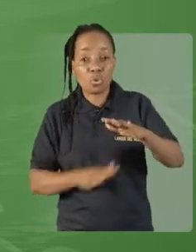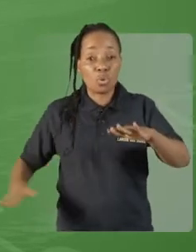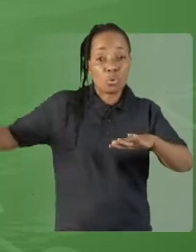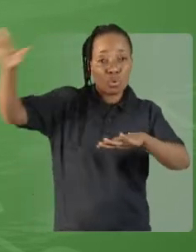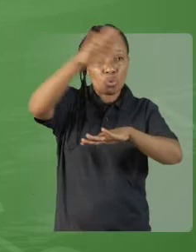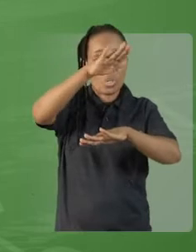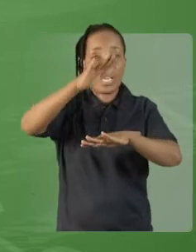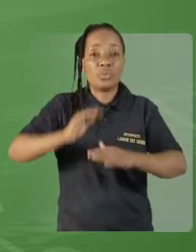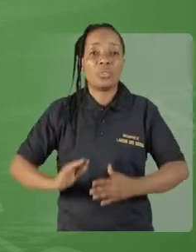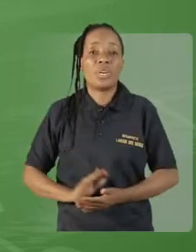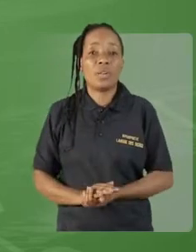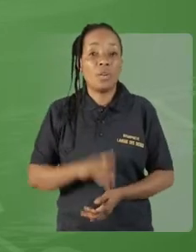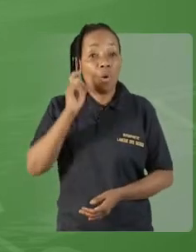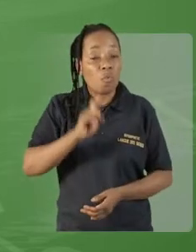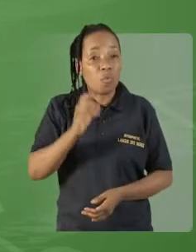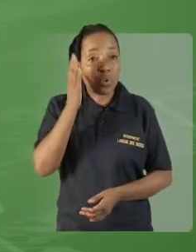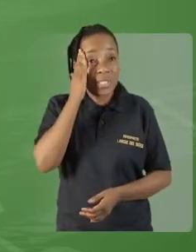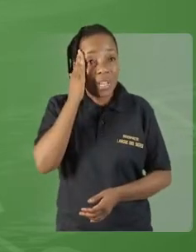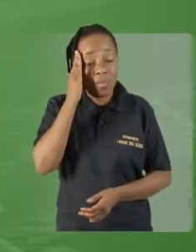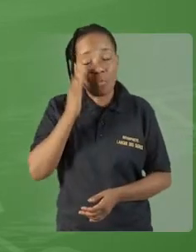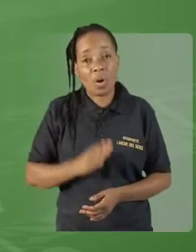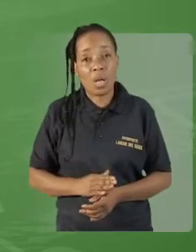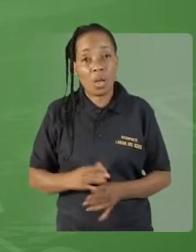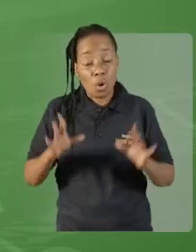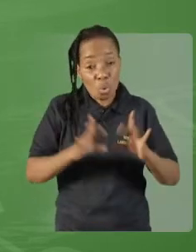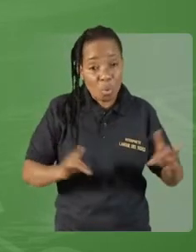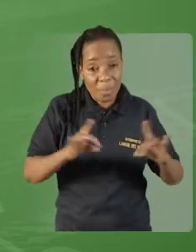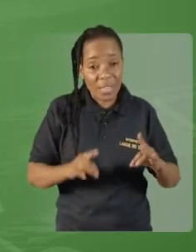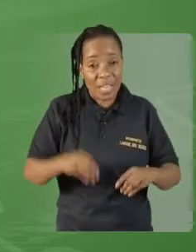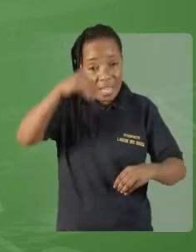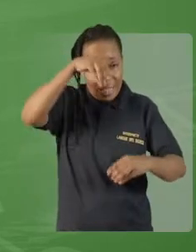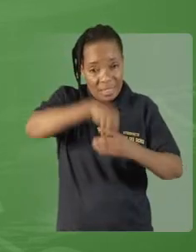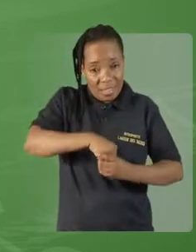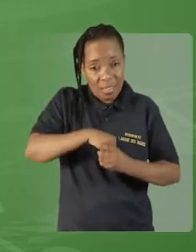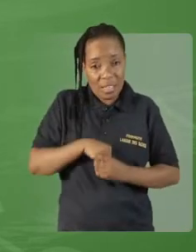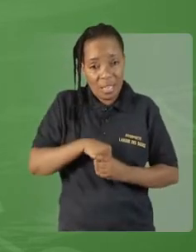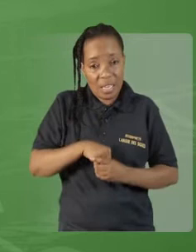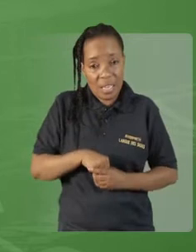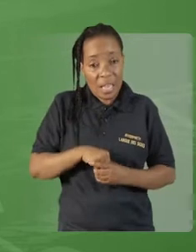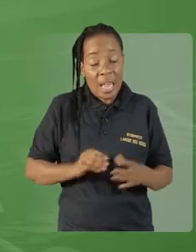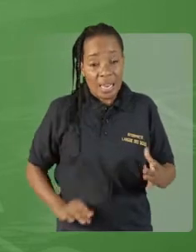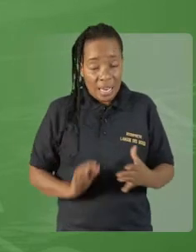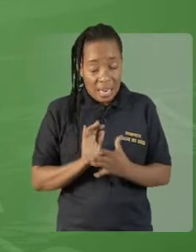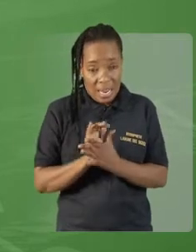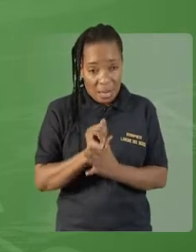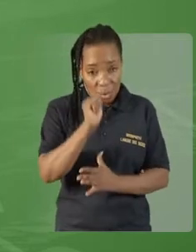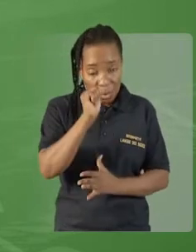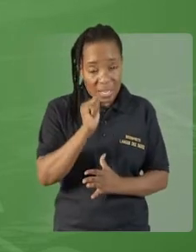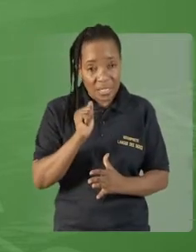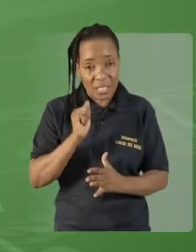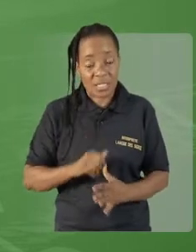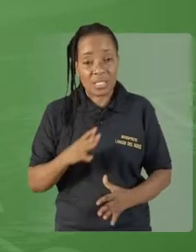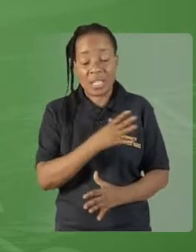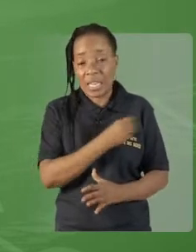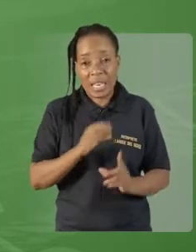En tant que tel, il faut noter que le mythe est inhérent à la culture et aux croyances qui